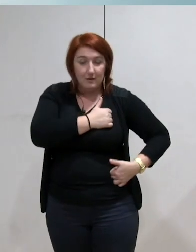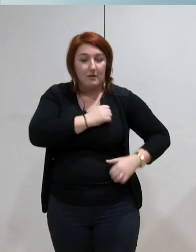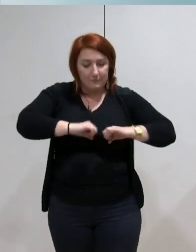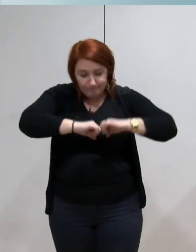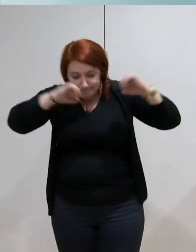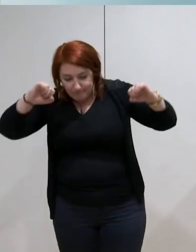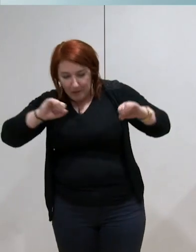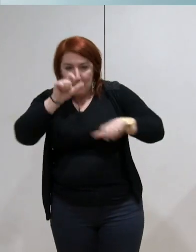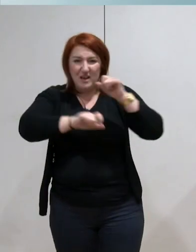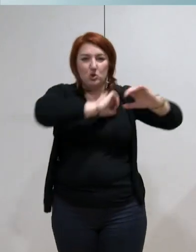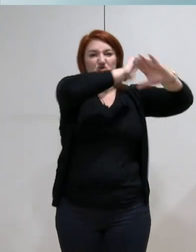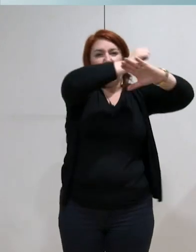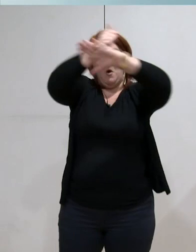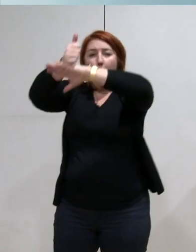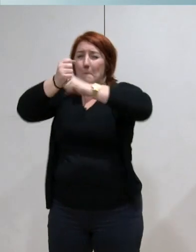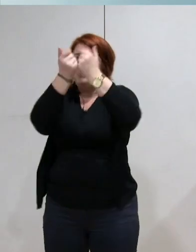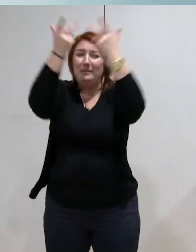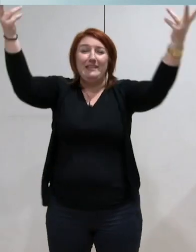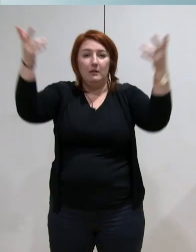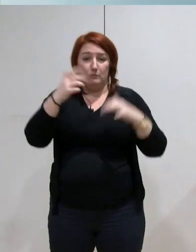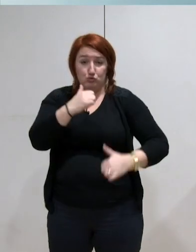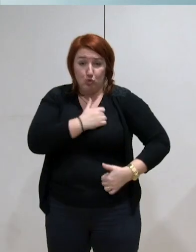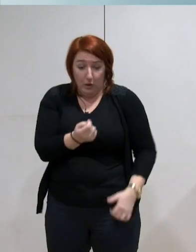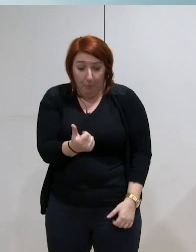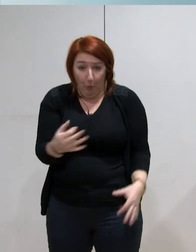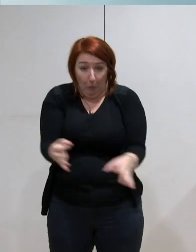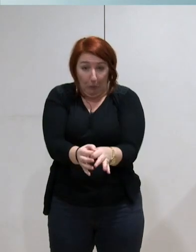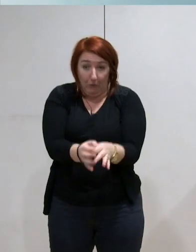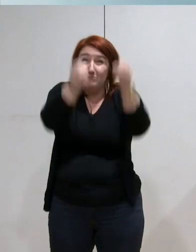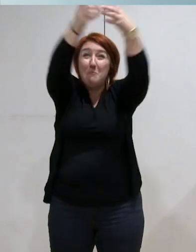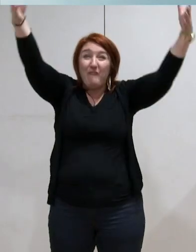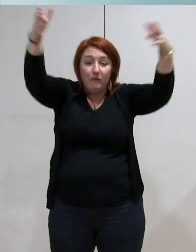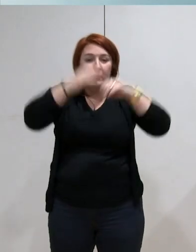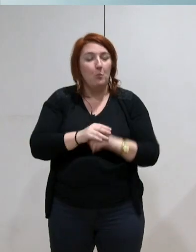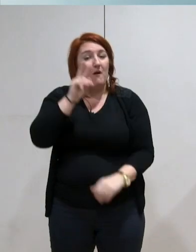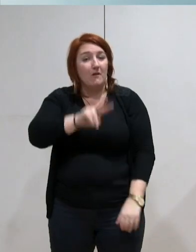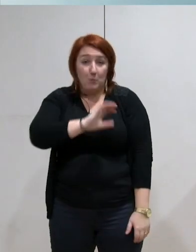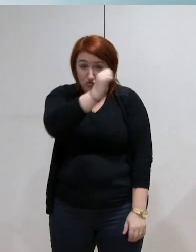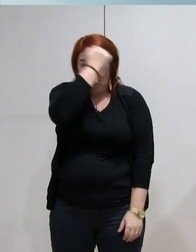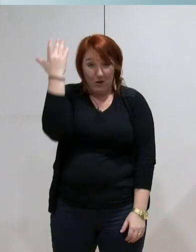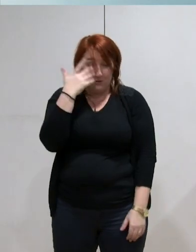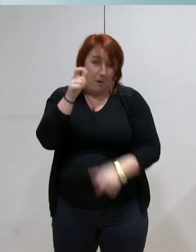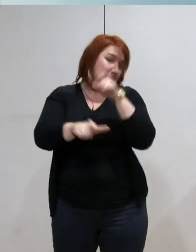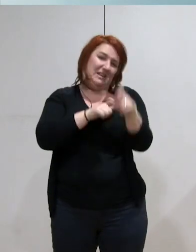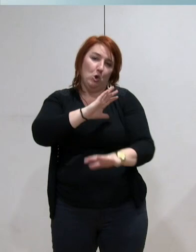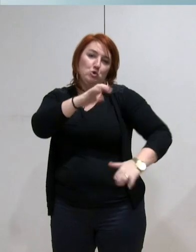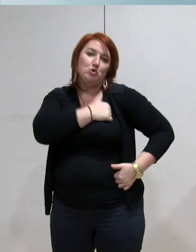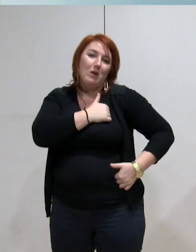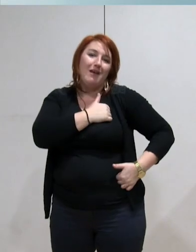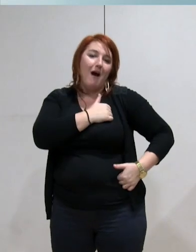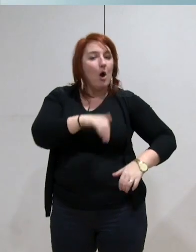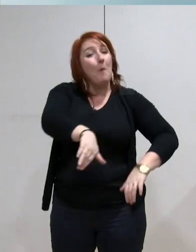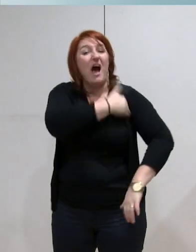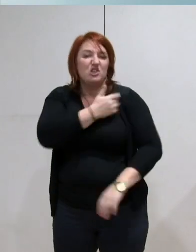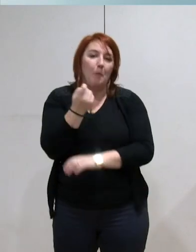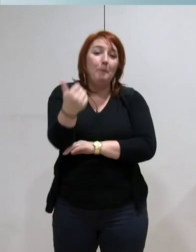soldats et voilà et donc et ce que je regrette c'est qu'il a pas assez de soldats parce que c'est sur le terrain